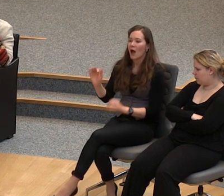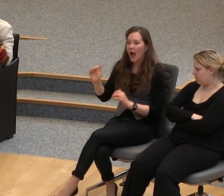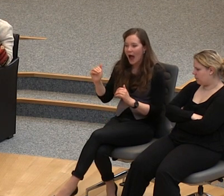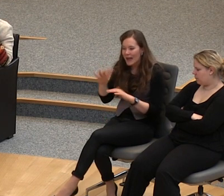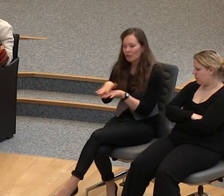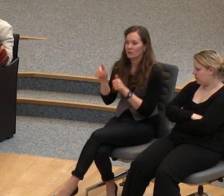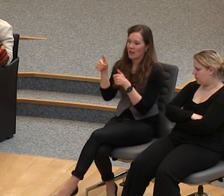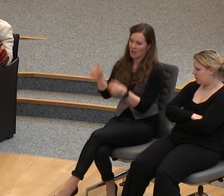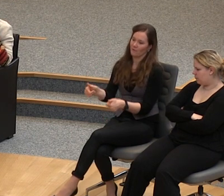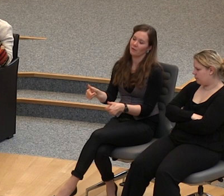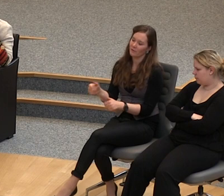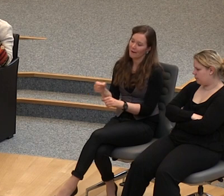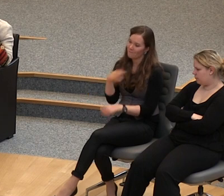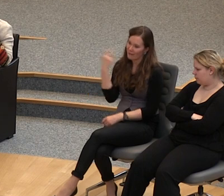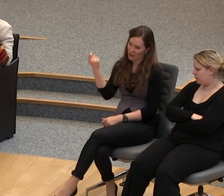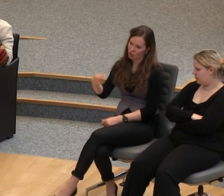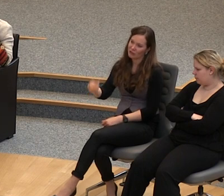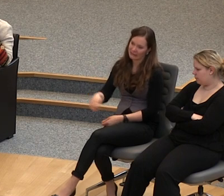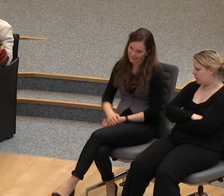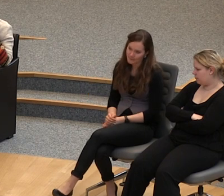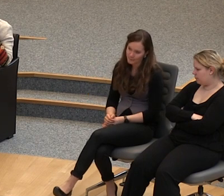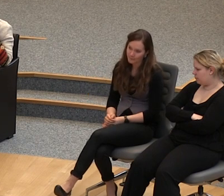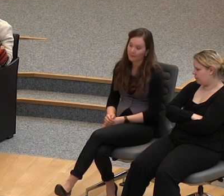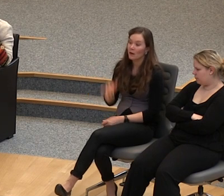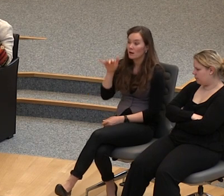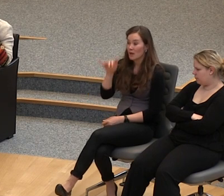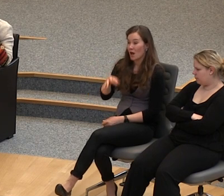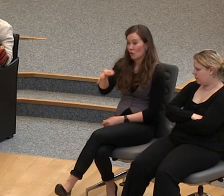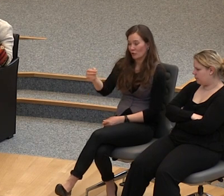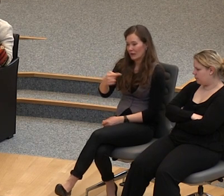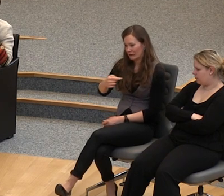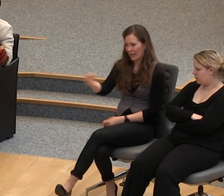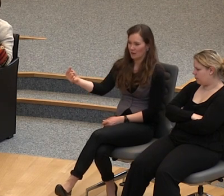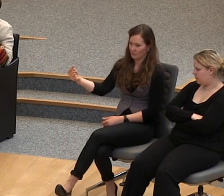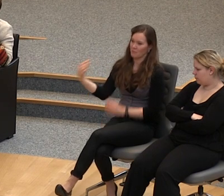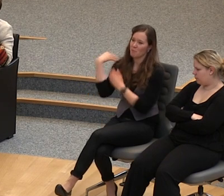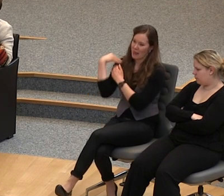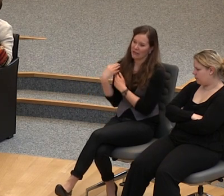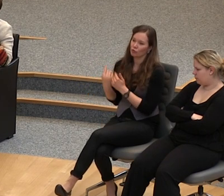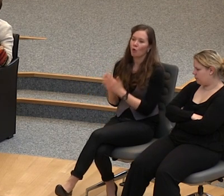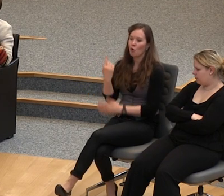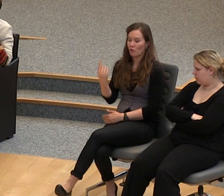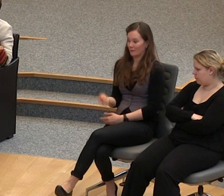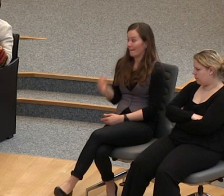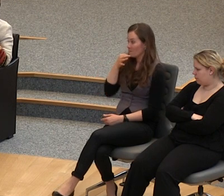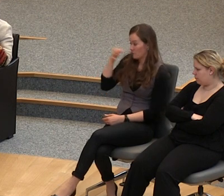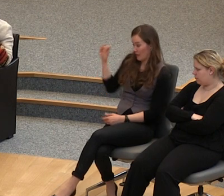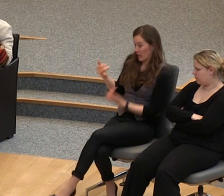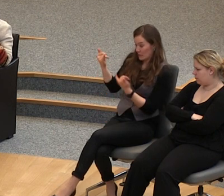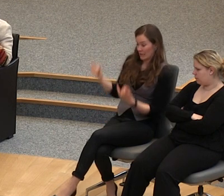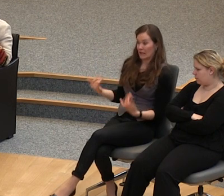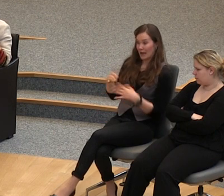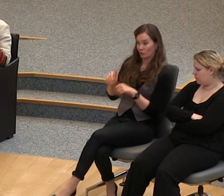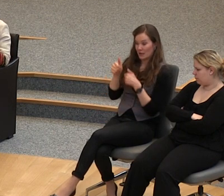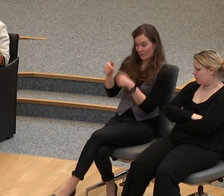Eingliederungshilfe sind da ein großer Posten, die Kommunen, die wackeln darunter. Wohin muss sich die Eingliederungshilfe denn jetzt